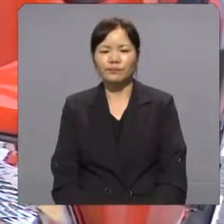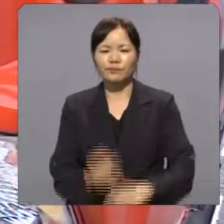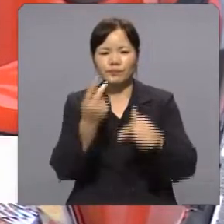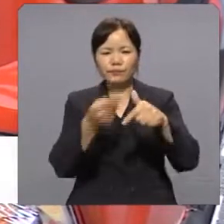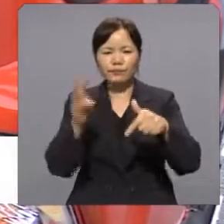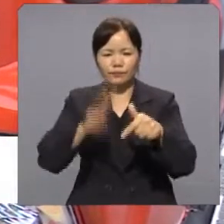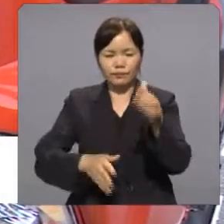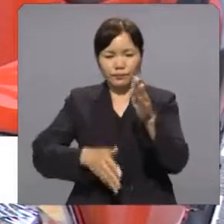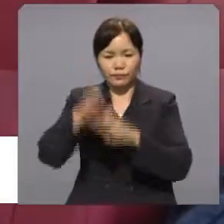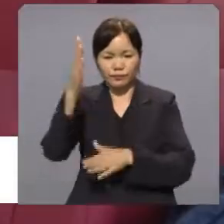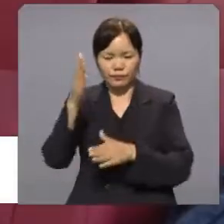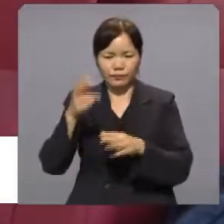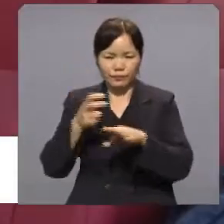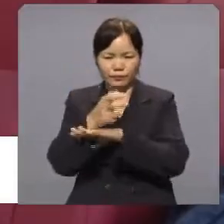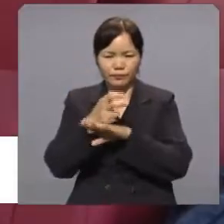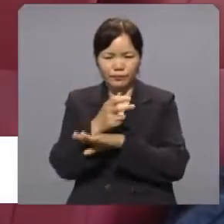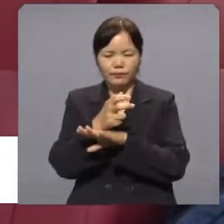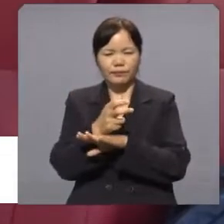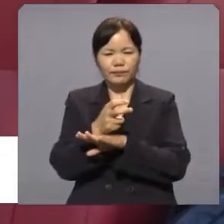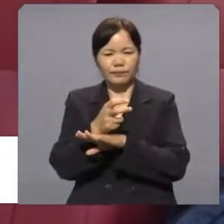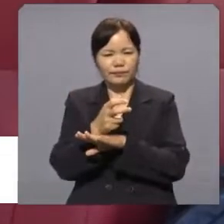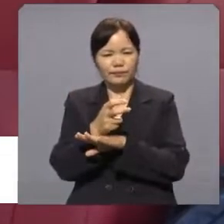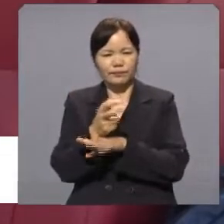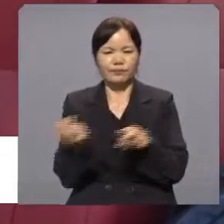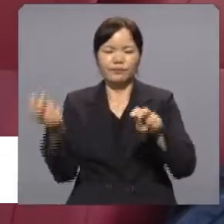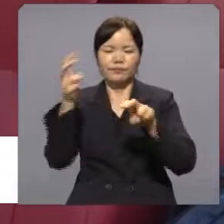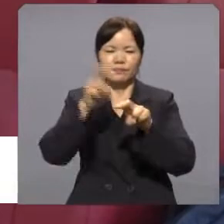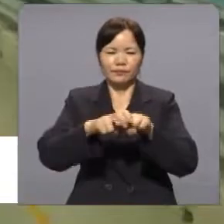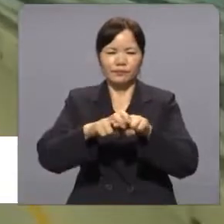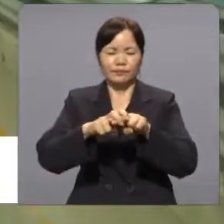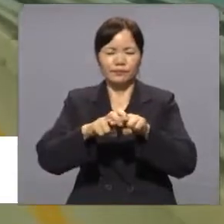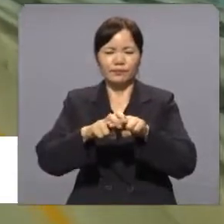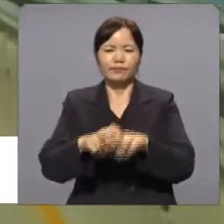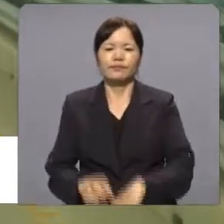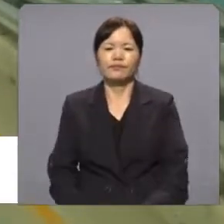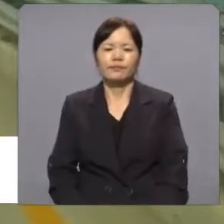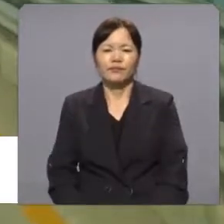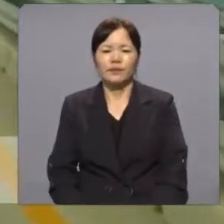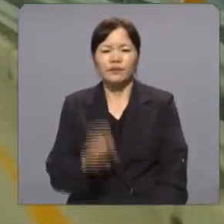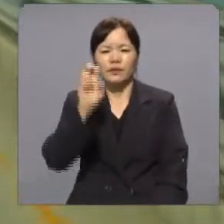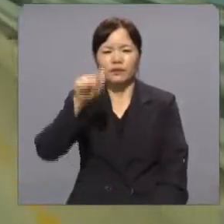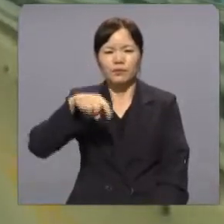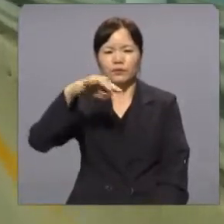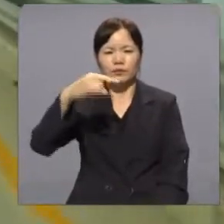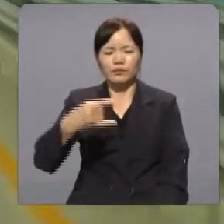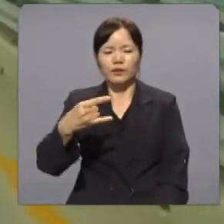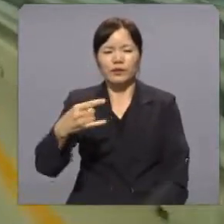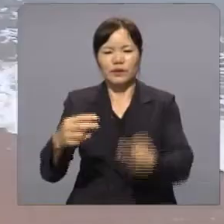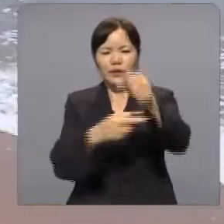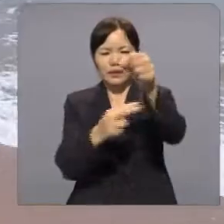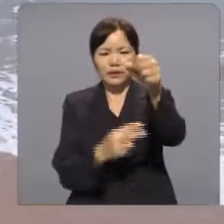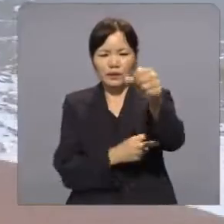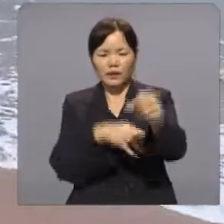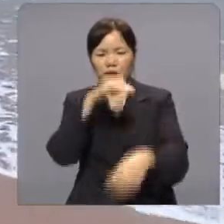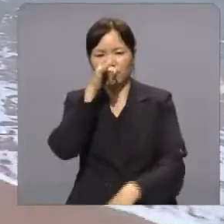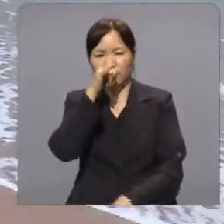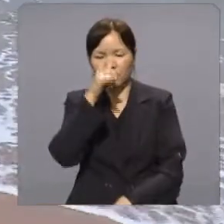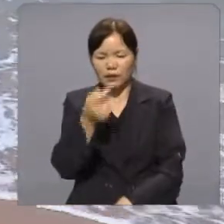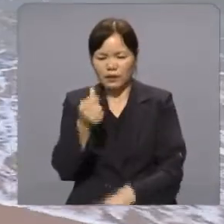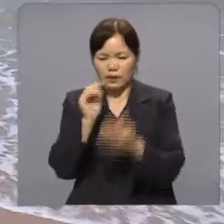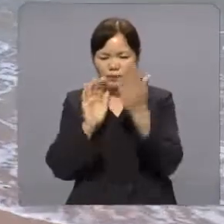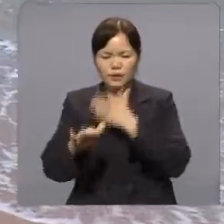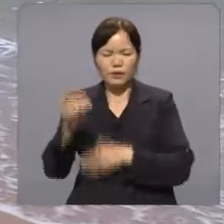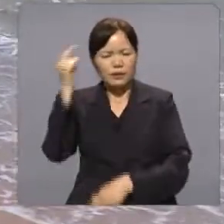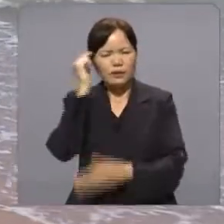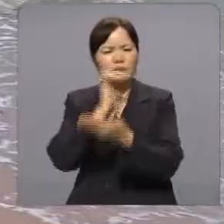인천 시티투어 버스에 일상에서 지친 몸을 맡긴 것도 잠시. 무의대교가 눈앞에 들어옵니다. 조금 뒤